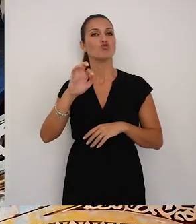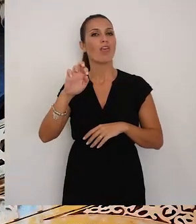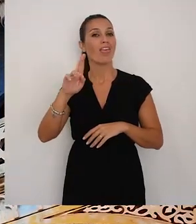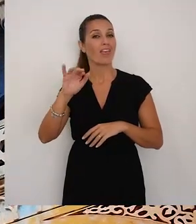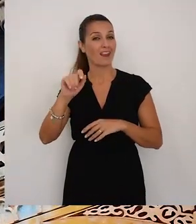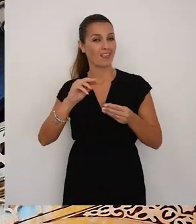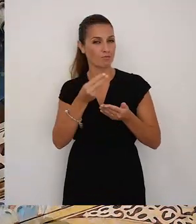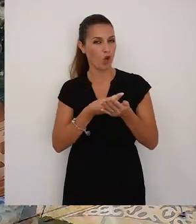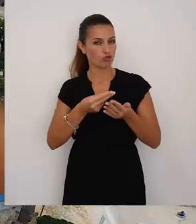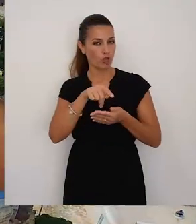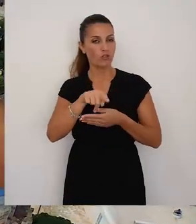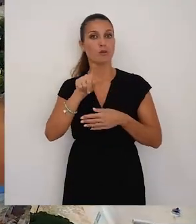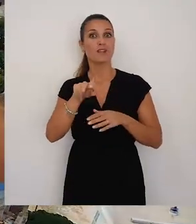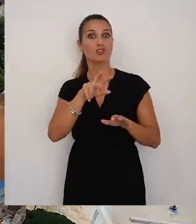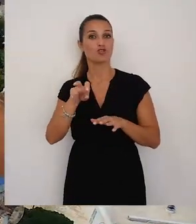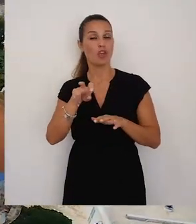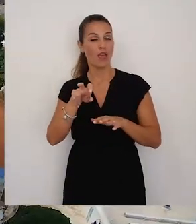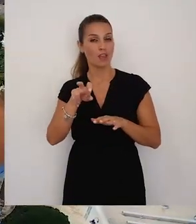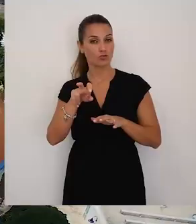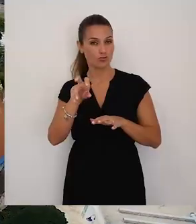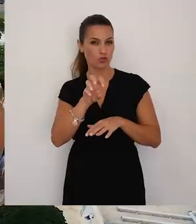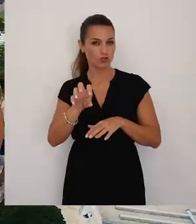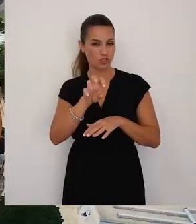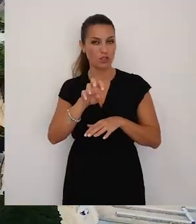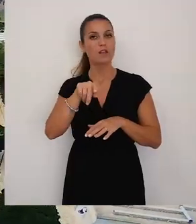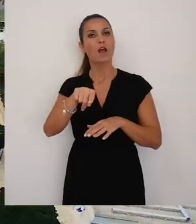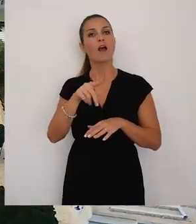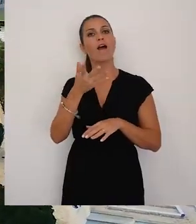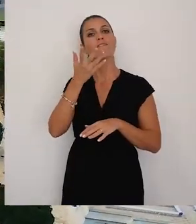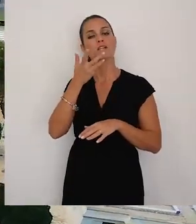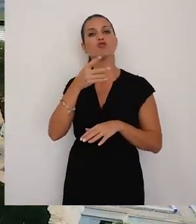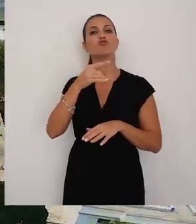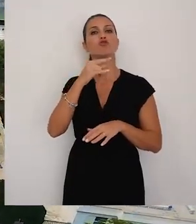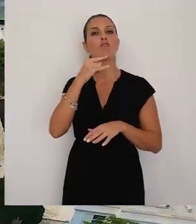nel 1895 per volontà di Giovanni Pasca.